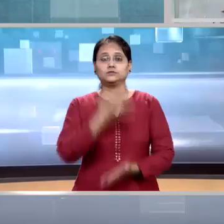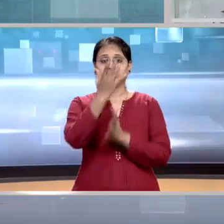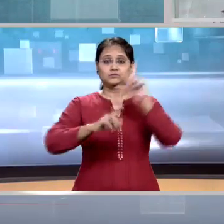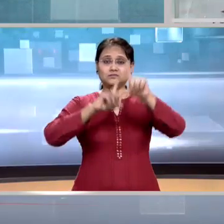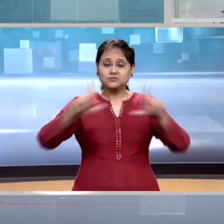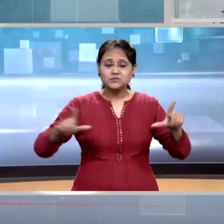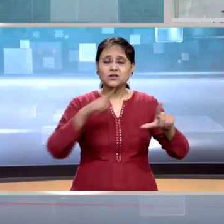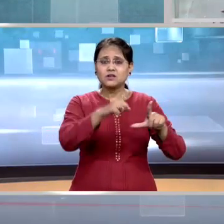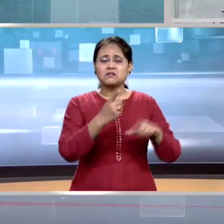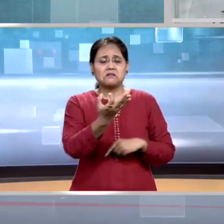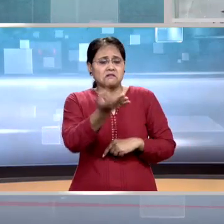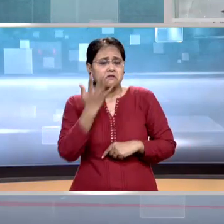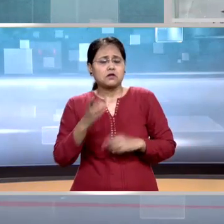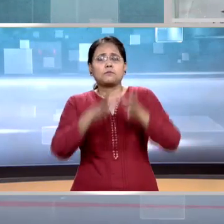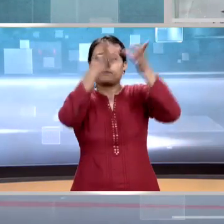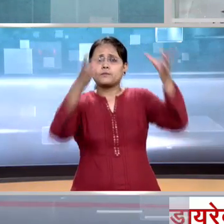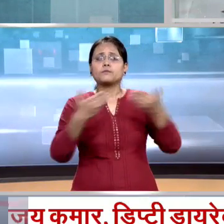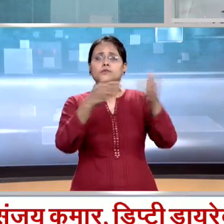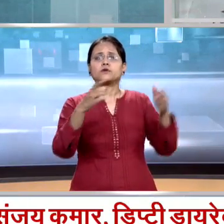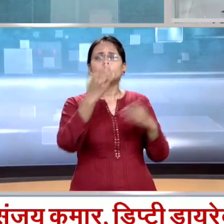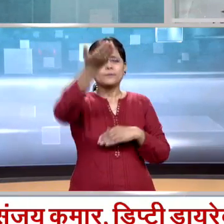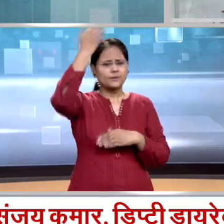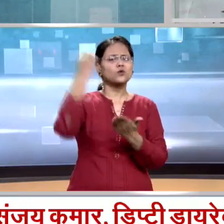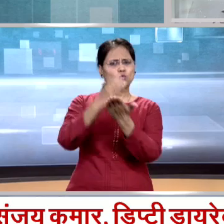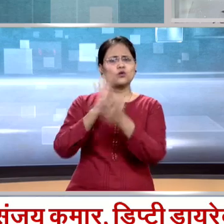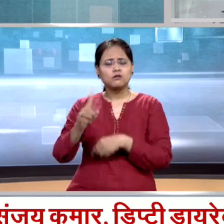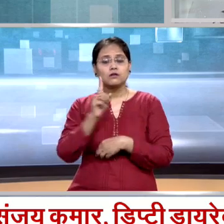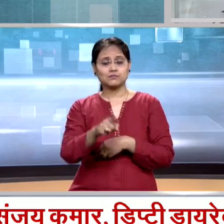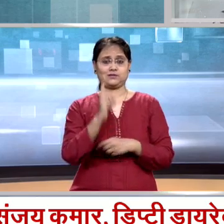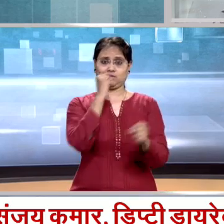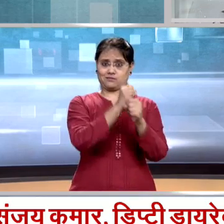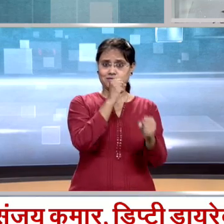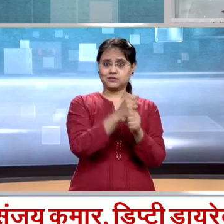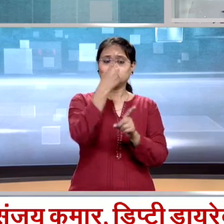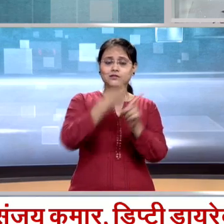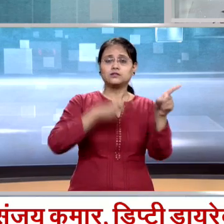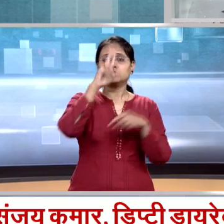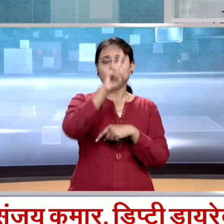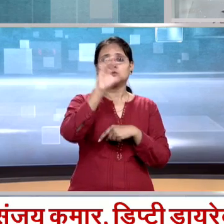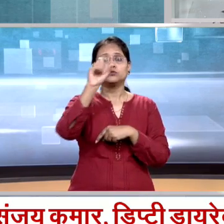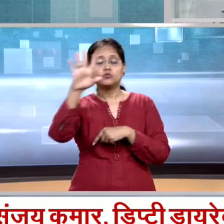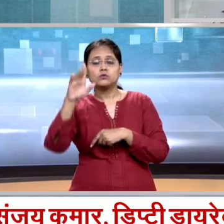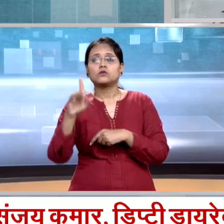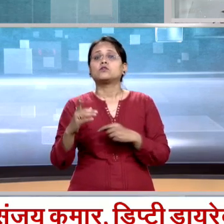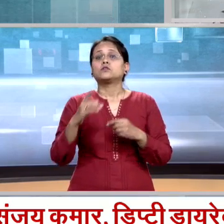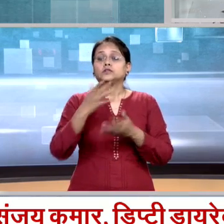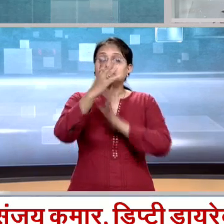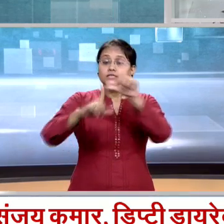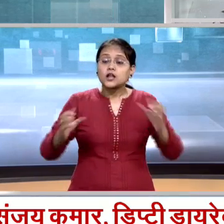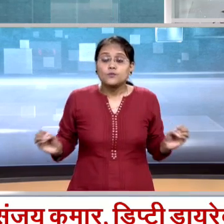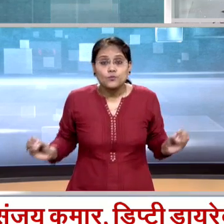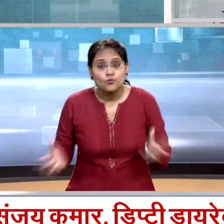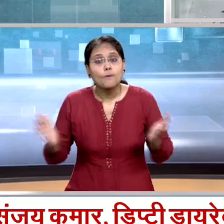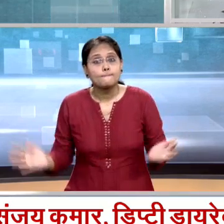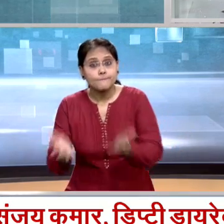साइन लैंग्वेज के ऊपर एक एक्सक्लूसिव इंस्टीट्यूट खोला गया है। ये कोर्सेज पहले भी चलते रहे हैं बट गवर्नमेंट ने 2015 में इस इंस्टीट्यूट को एक्सक्लूसिव